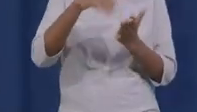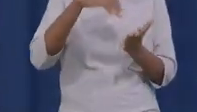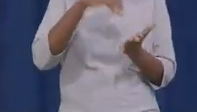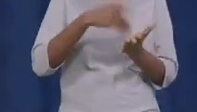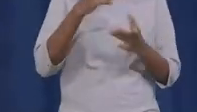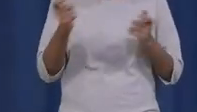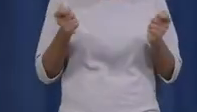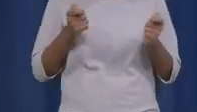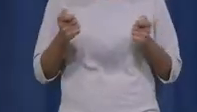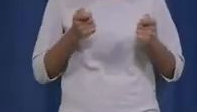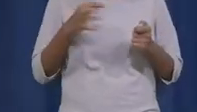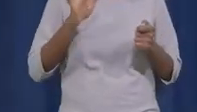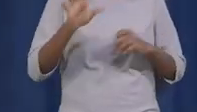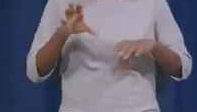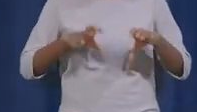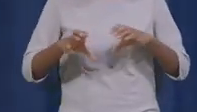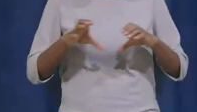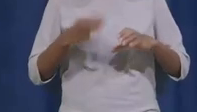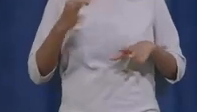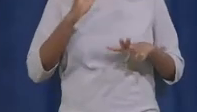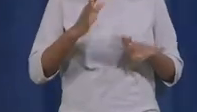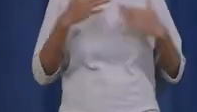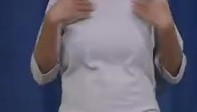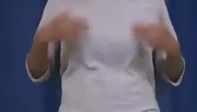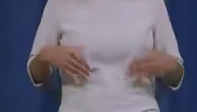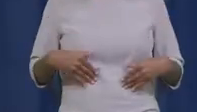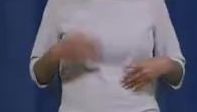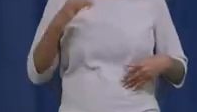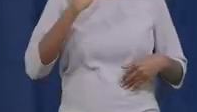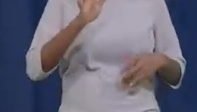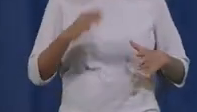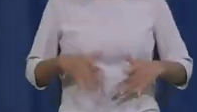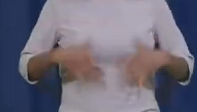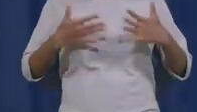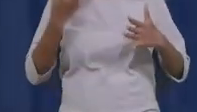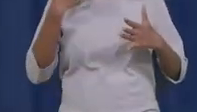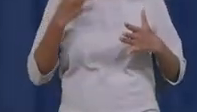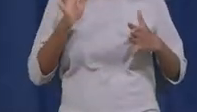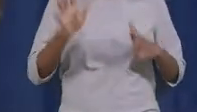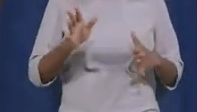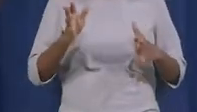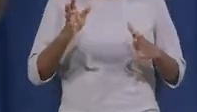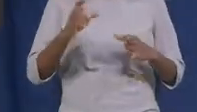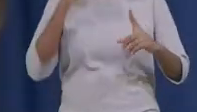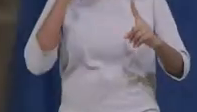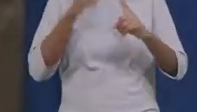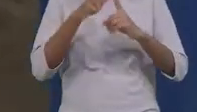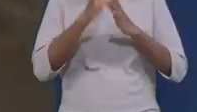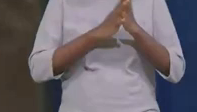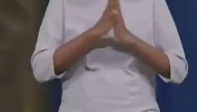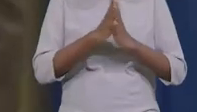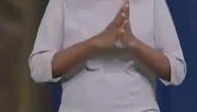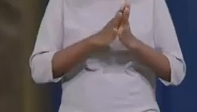qui est au centre du contrôle de tes actions, de ton corps, de ta vie, de tes aspirations, de